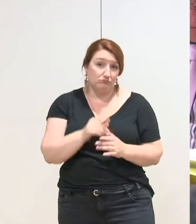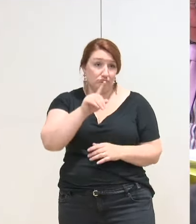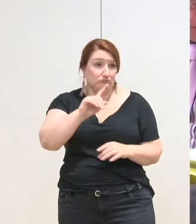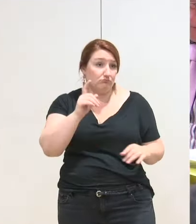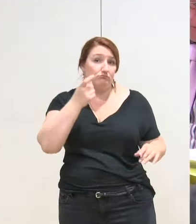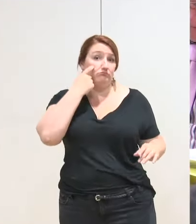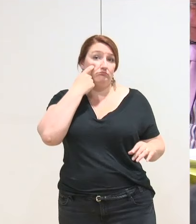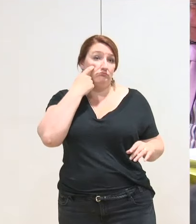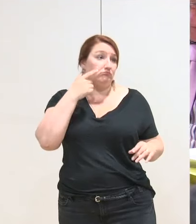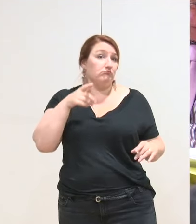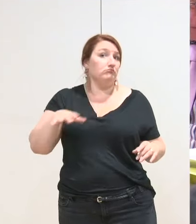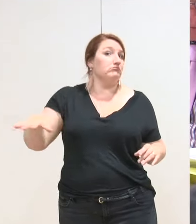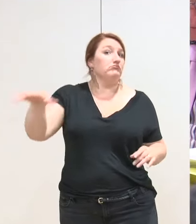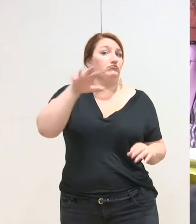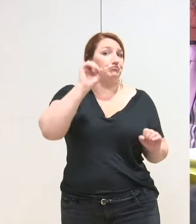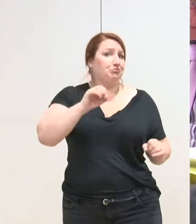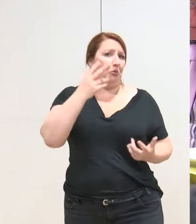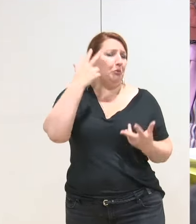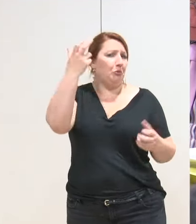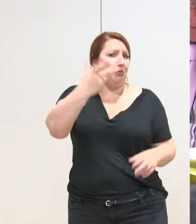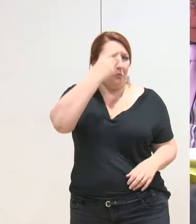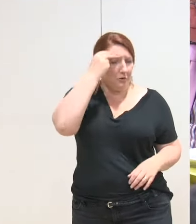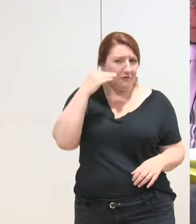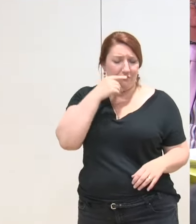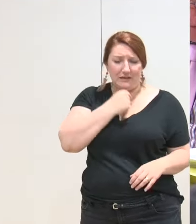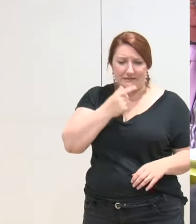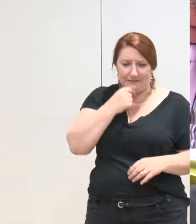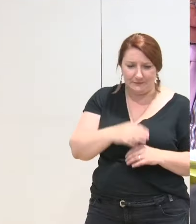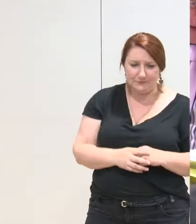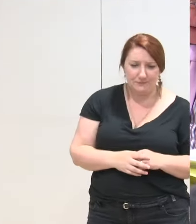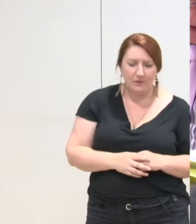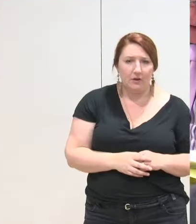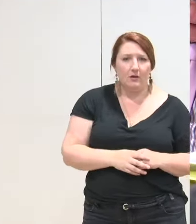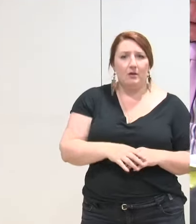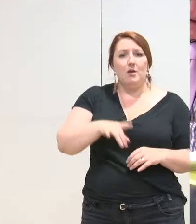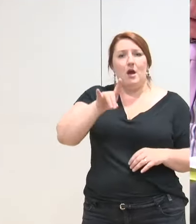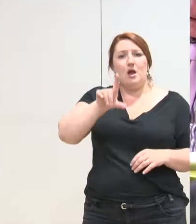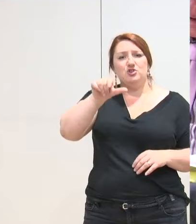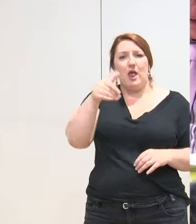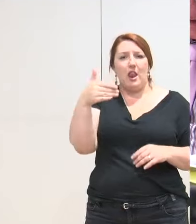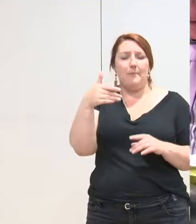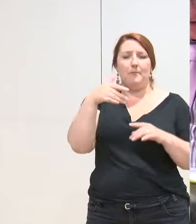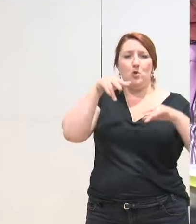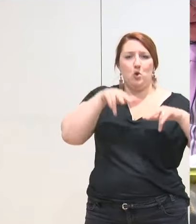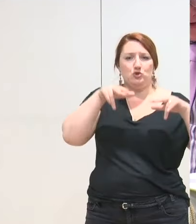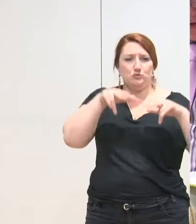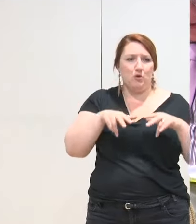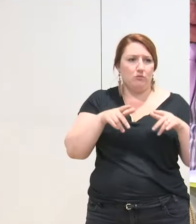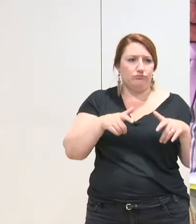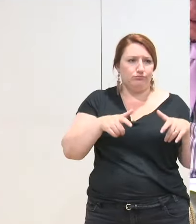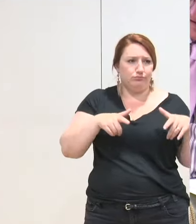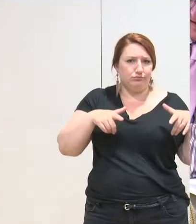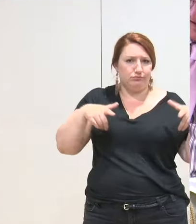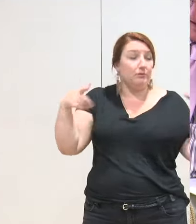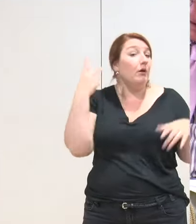courant et à la portée de tout le monde l'augmentation du nombre de logement social qui semble faire partie de votre politique sociale